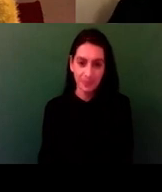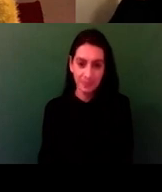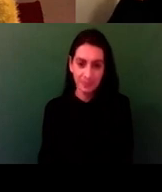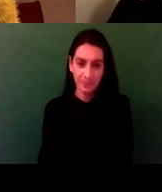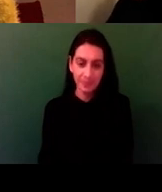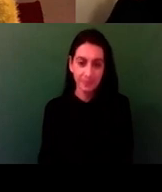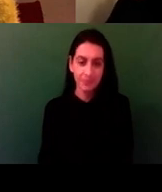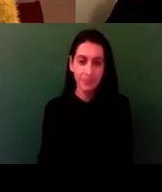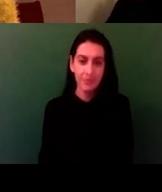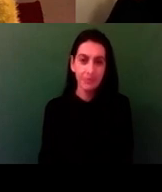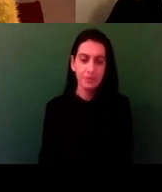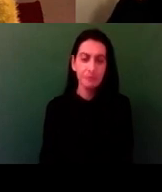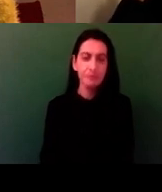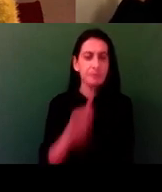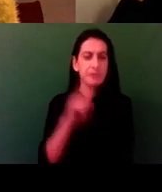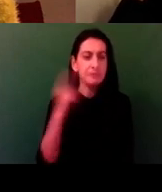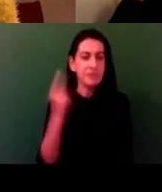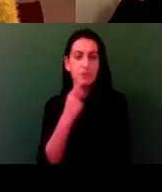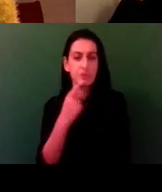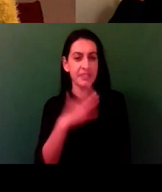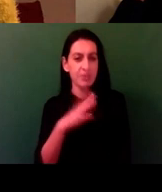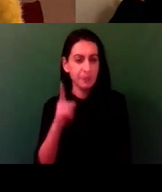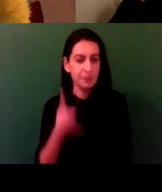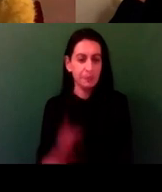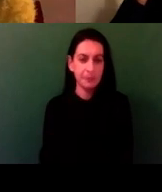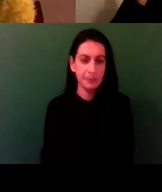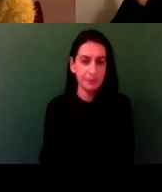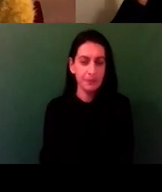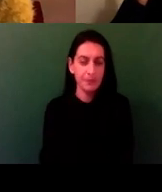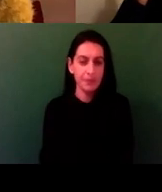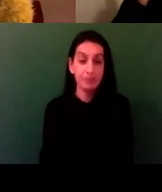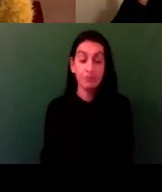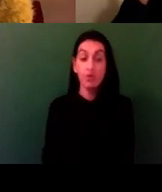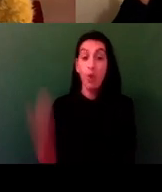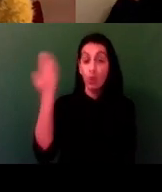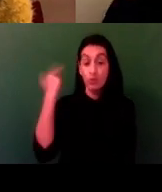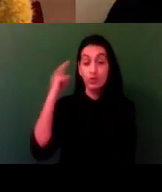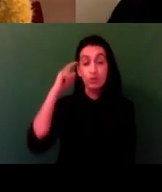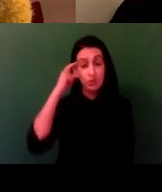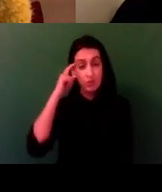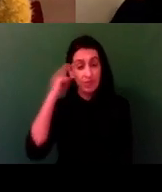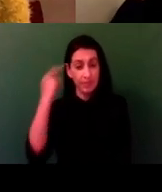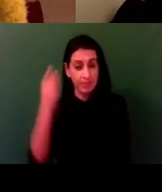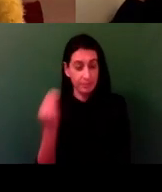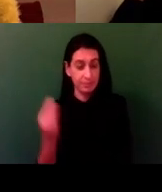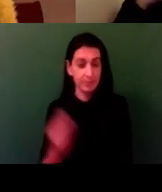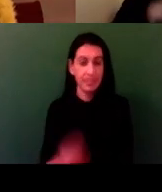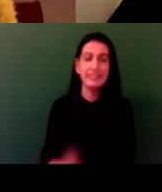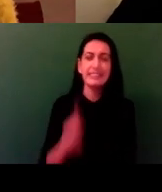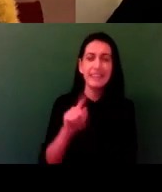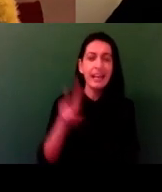cümle etmek isterim. Bir kere bu daha önce yapılan yorumlardan katılımcılık da tatmin etmiyor galiba yorumu.